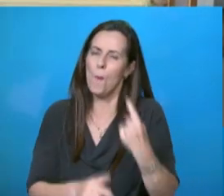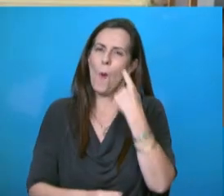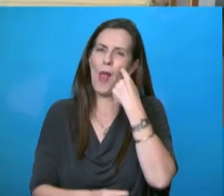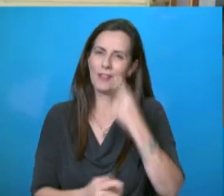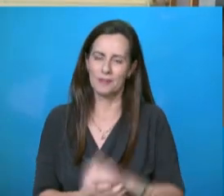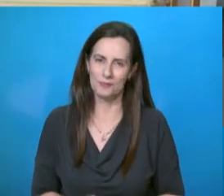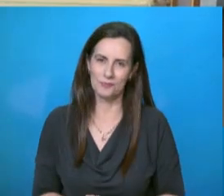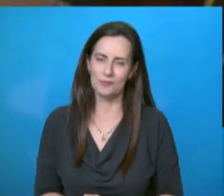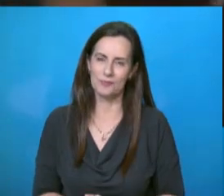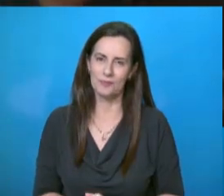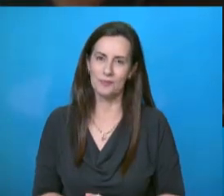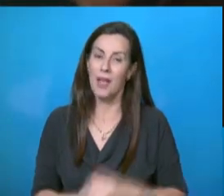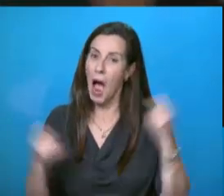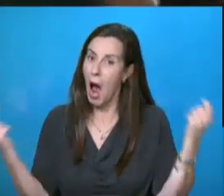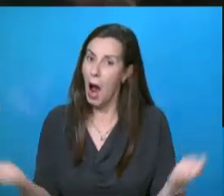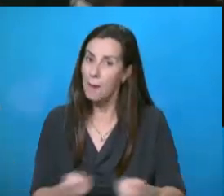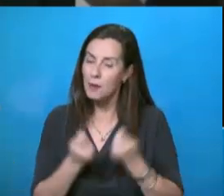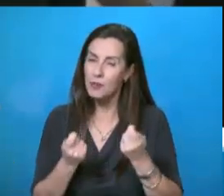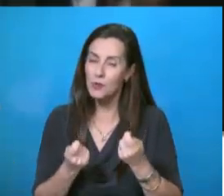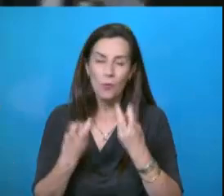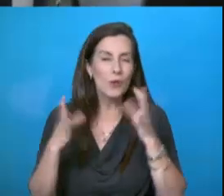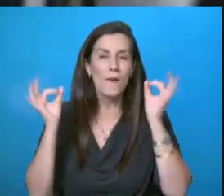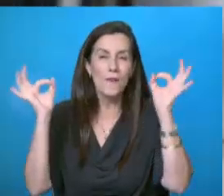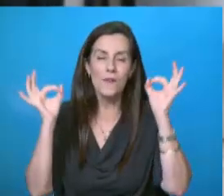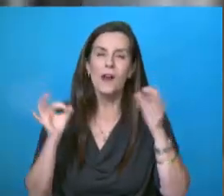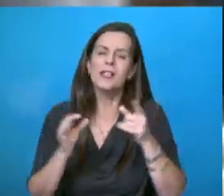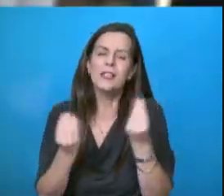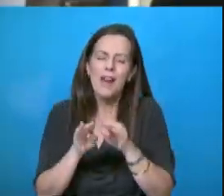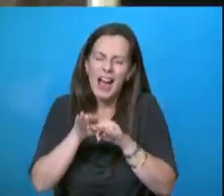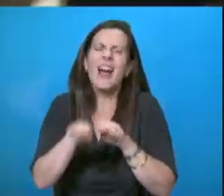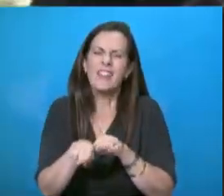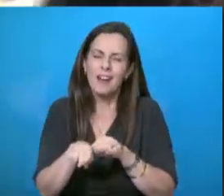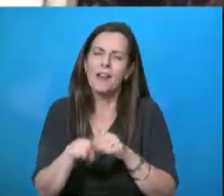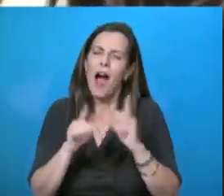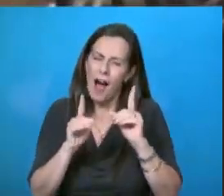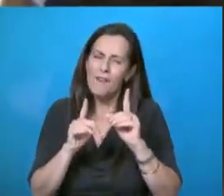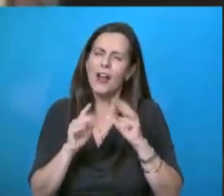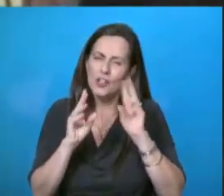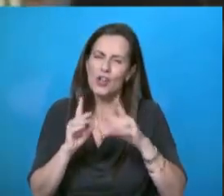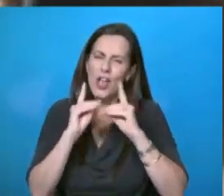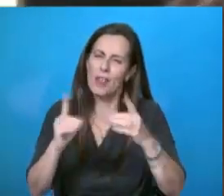הארצית. מסע הפרסום נוצץ ככל שיהיה, הוא צעד קטן בדרך ארוכה.